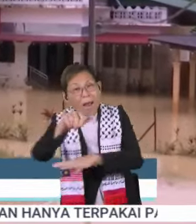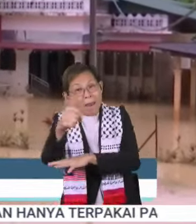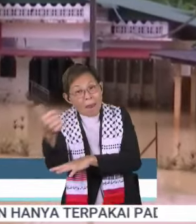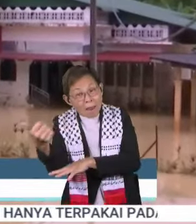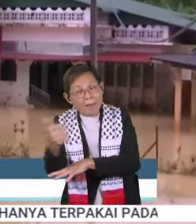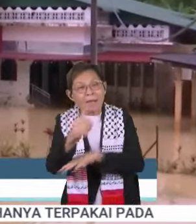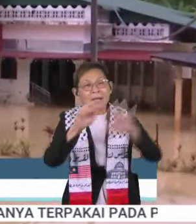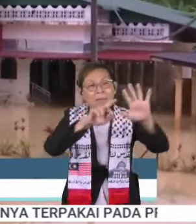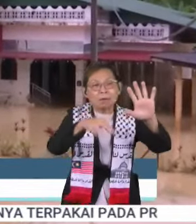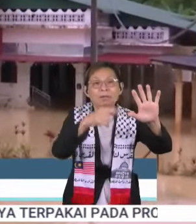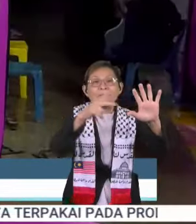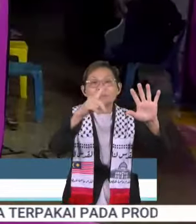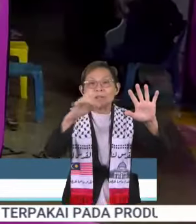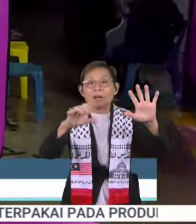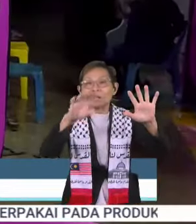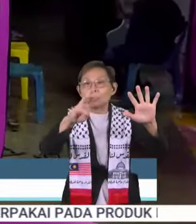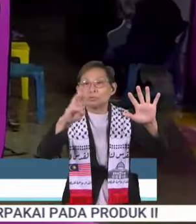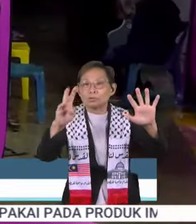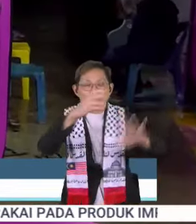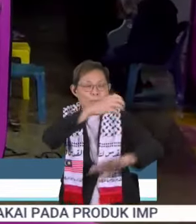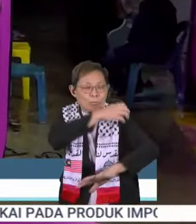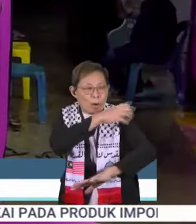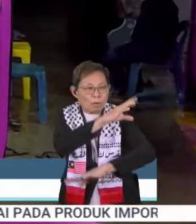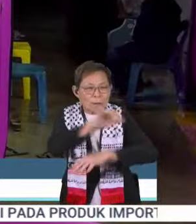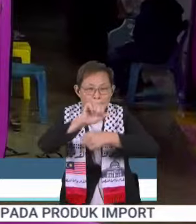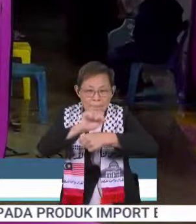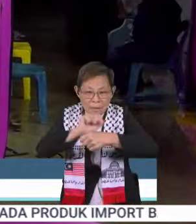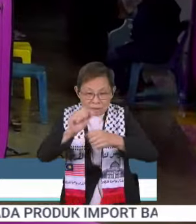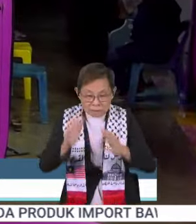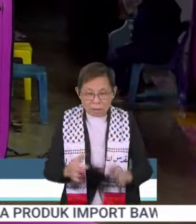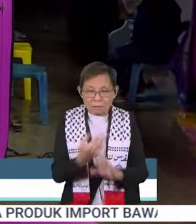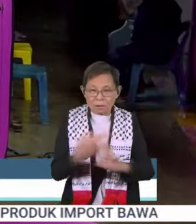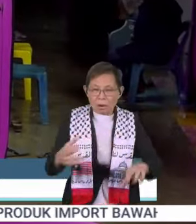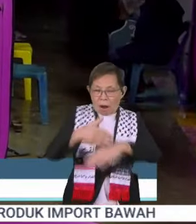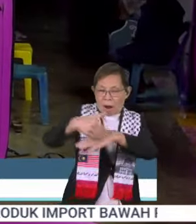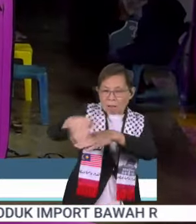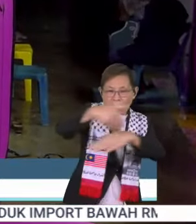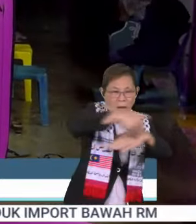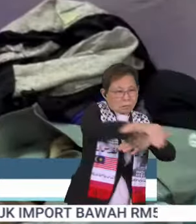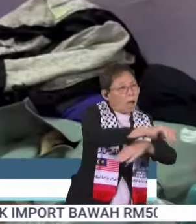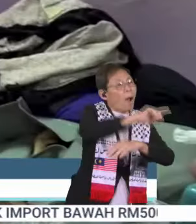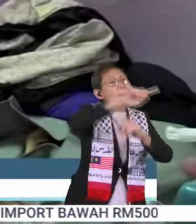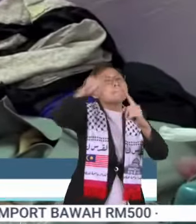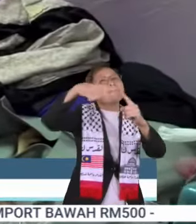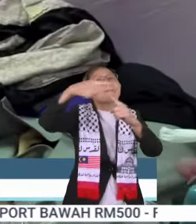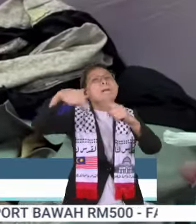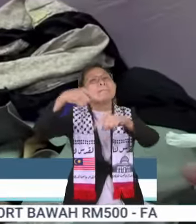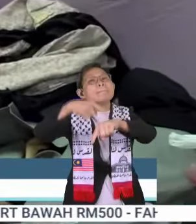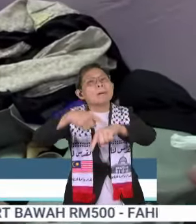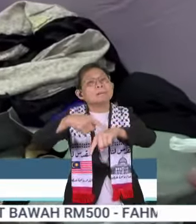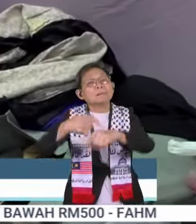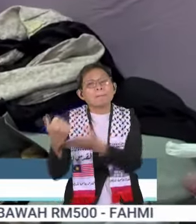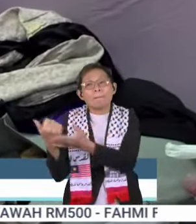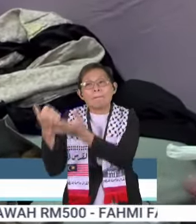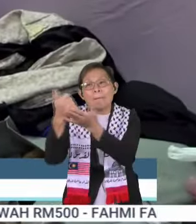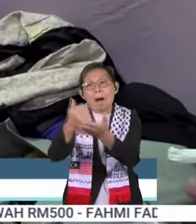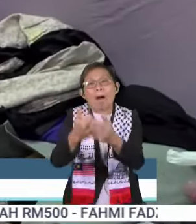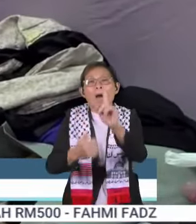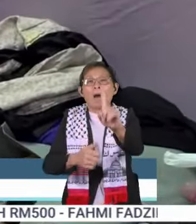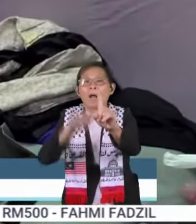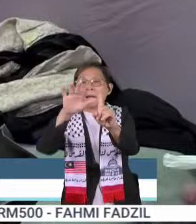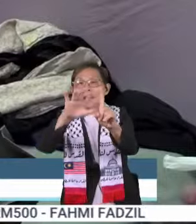itu 5167 pegawai dan kakitangan sedia digerakkan pada bila-bila masa dengan dibantu